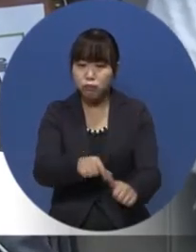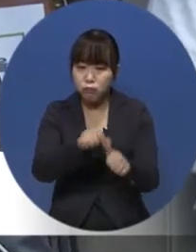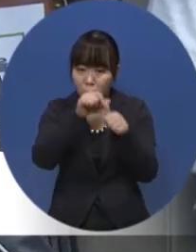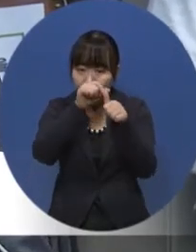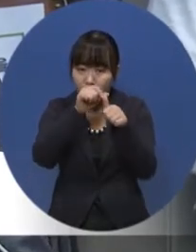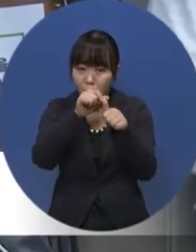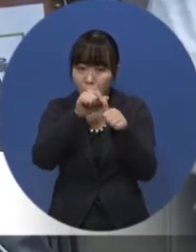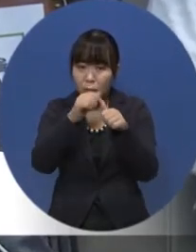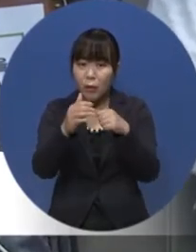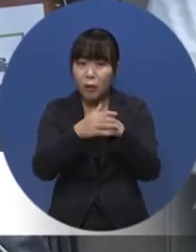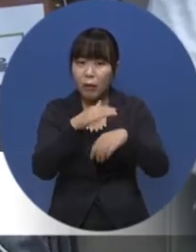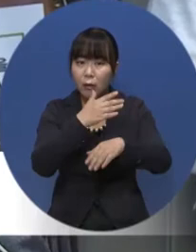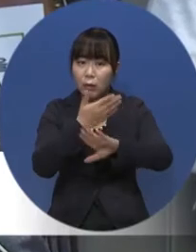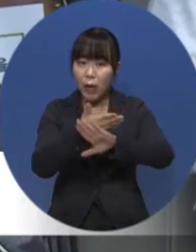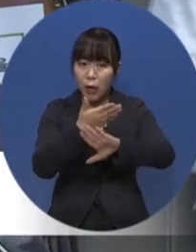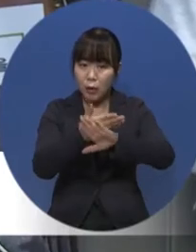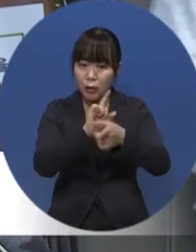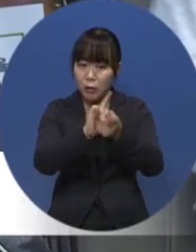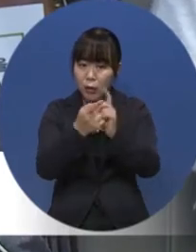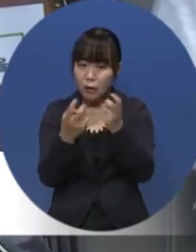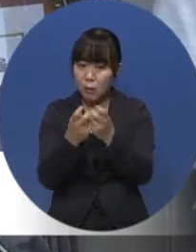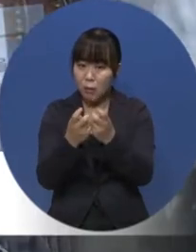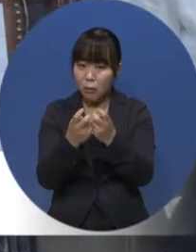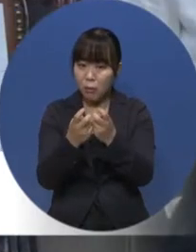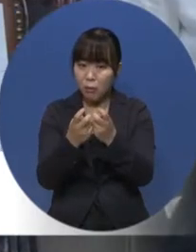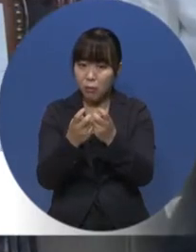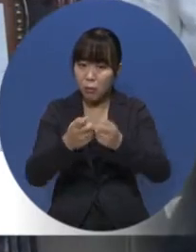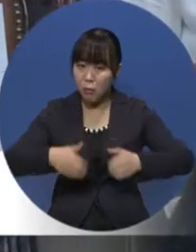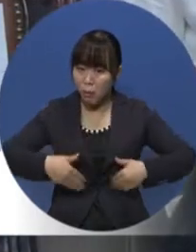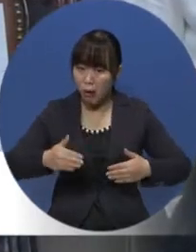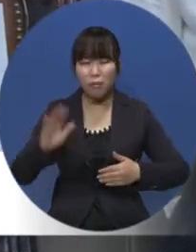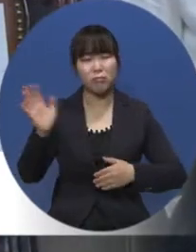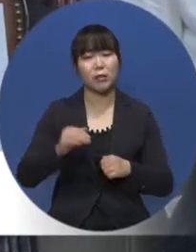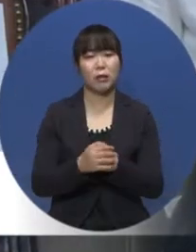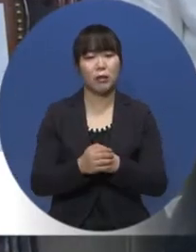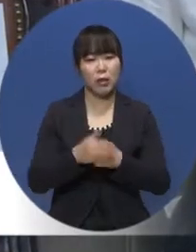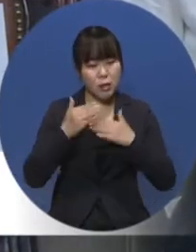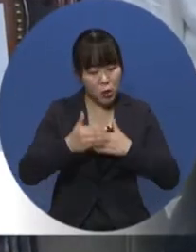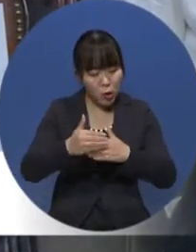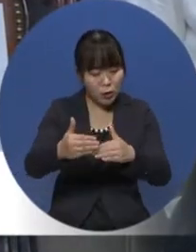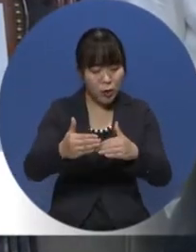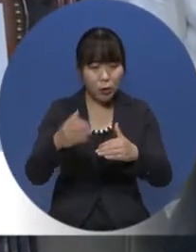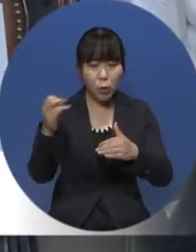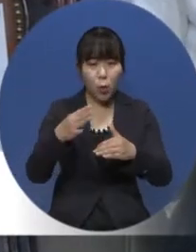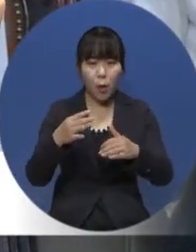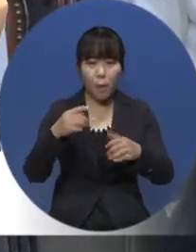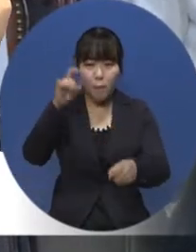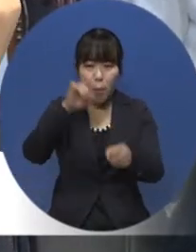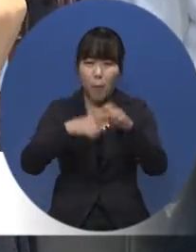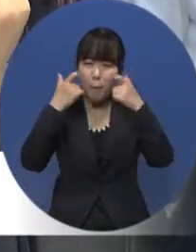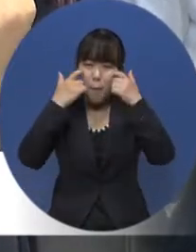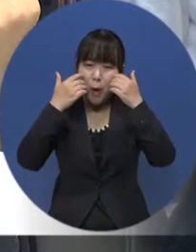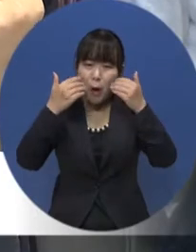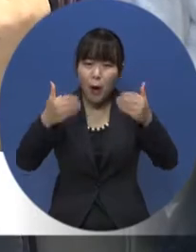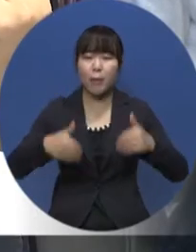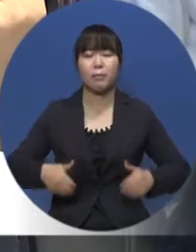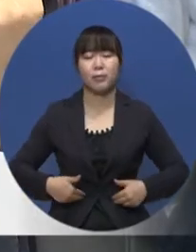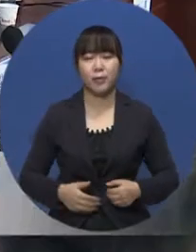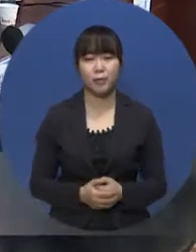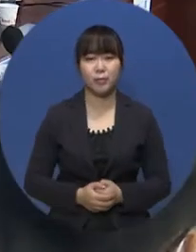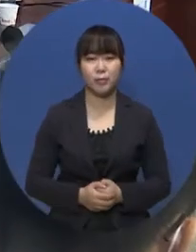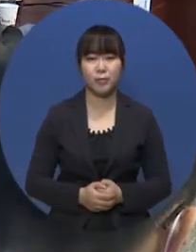구제했다고 다른 대책이 필요 없을까요? 절차라든가 명확한 목표 제시가 있어야 된다 그런 말씀을 드리고